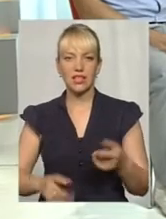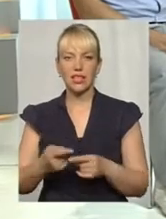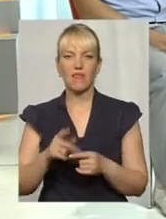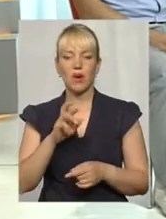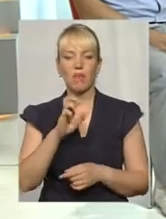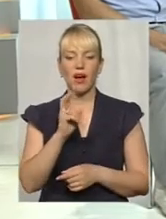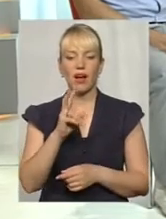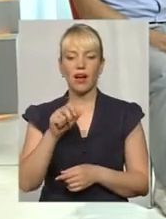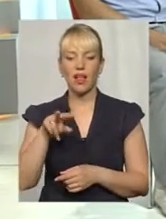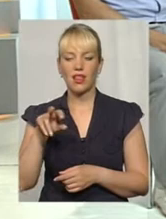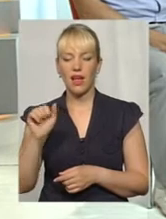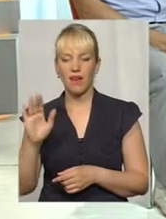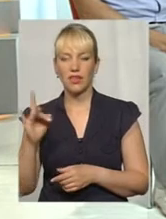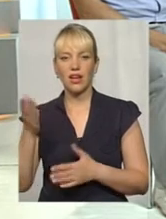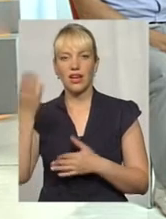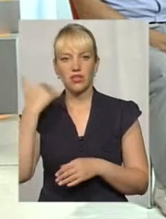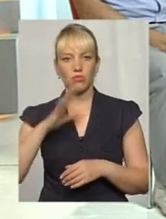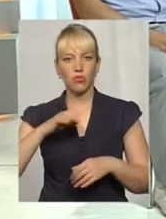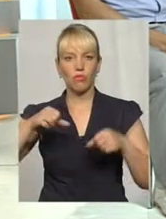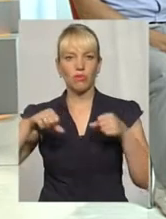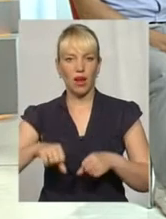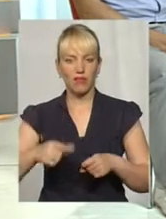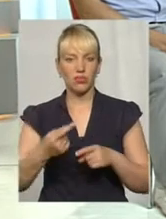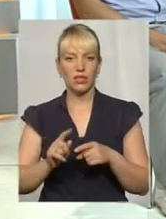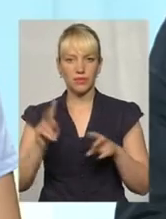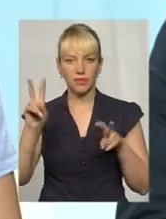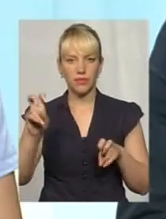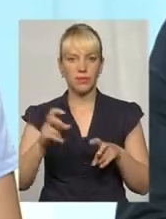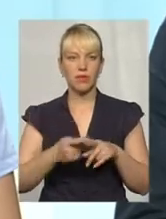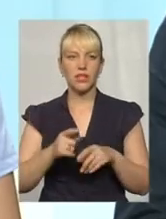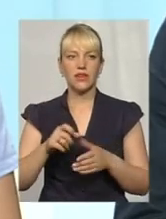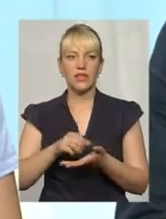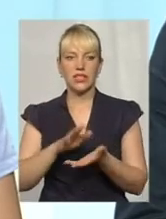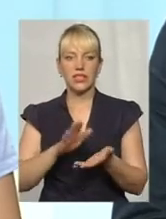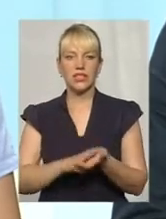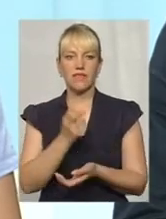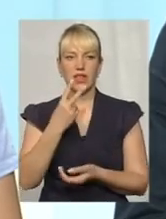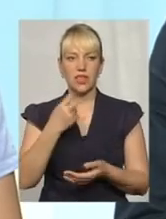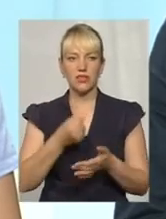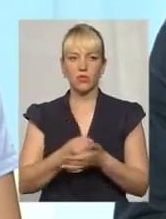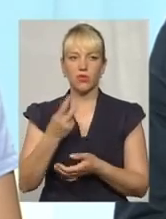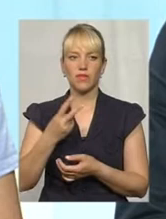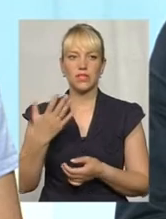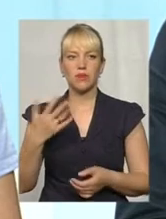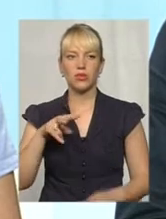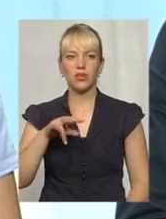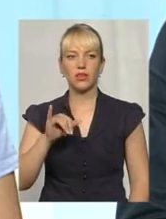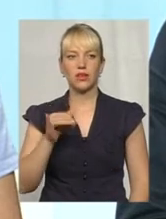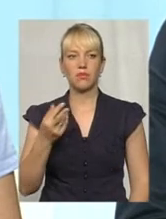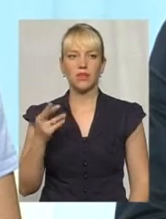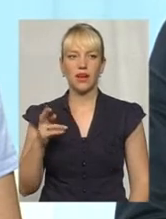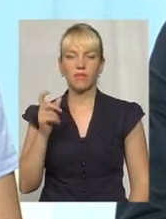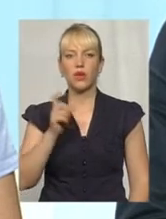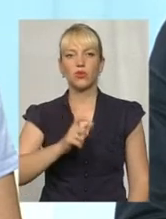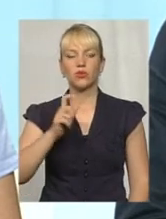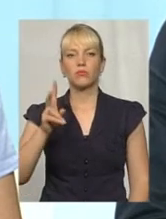за спеціальністю право, чи раніше було правознавство, вони подають документи і реєструються з 12 по 25 липня. Ті ж